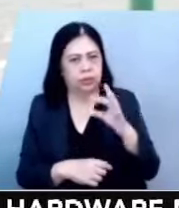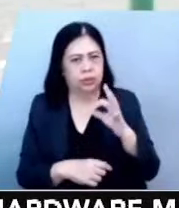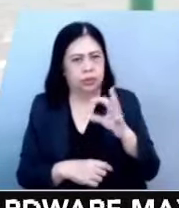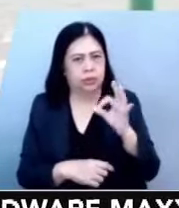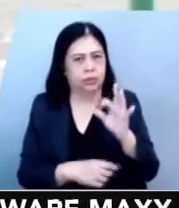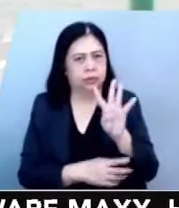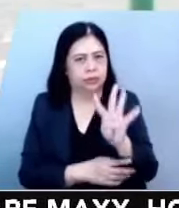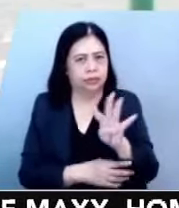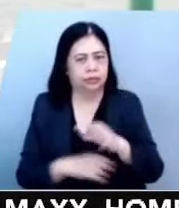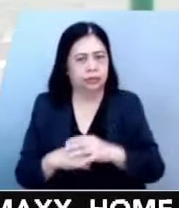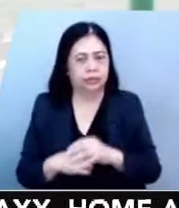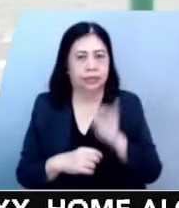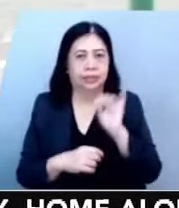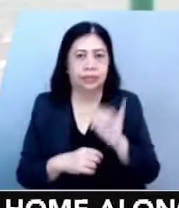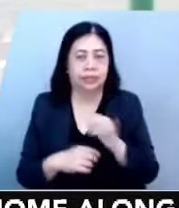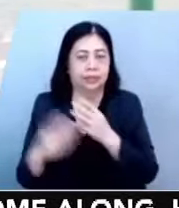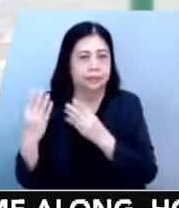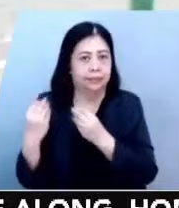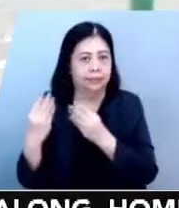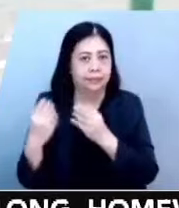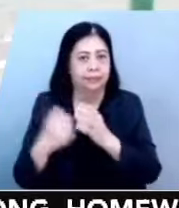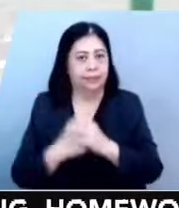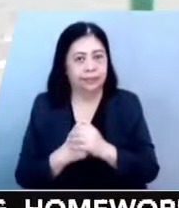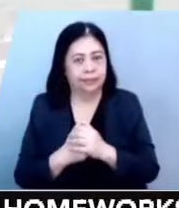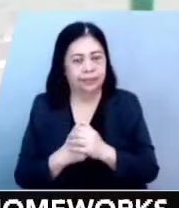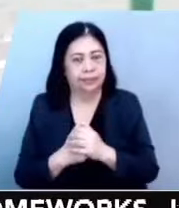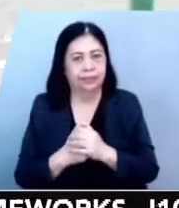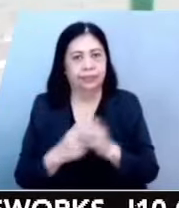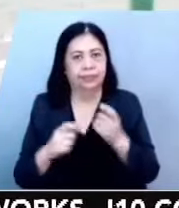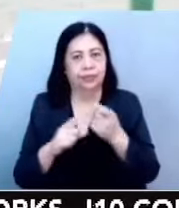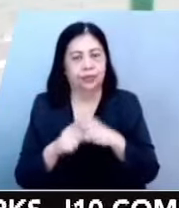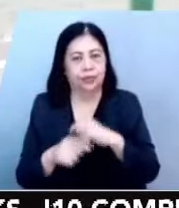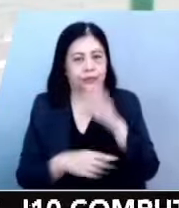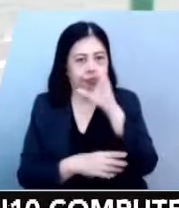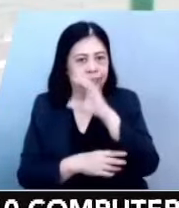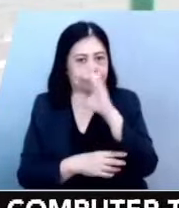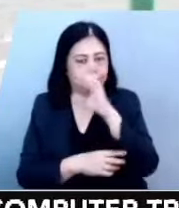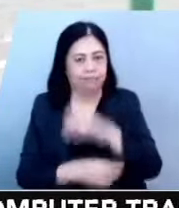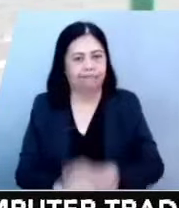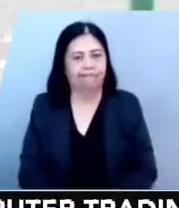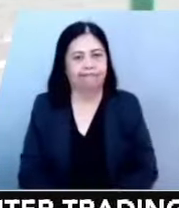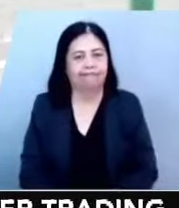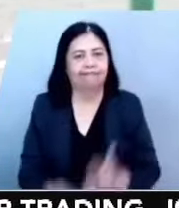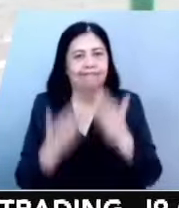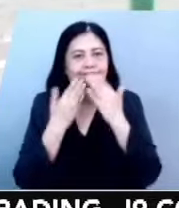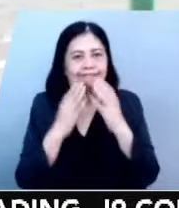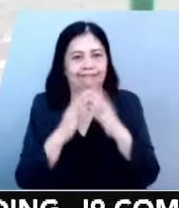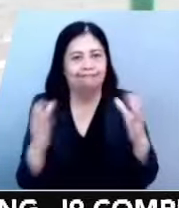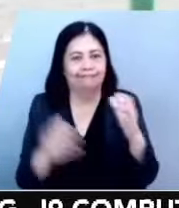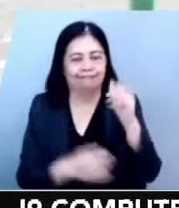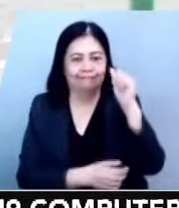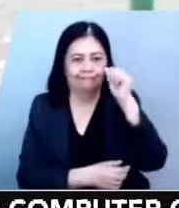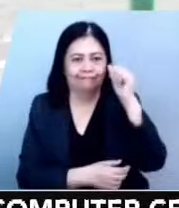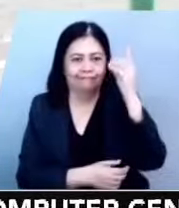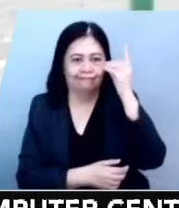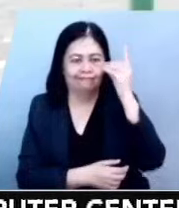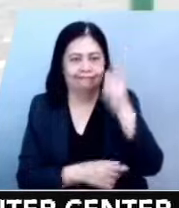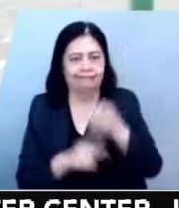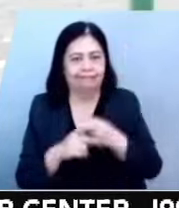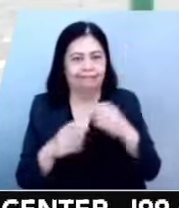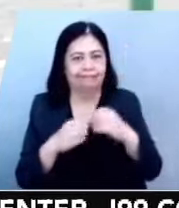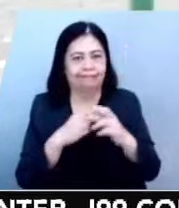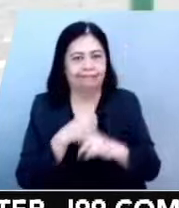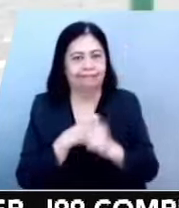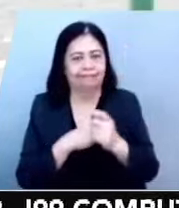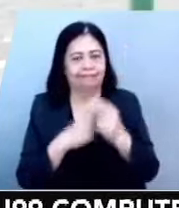At yan ang pinakasariwang balita mula sa Cebu City. Connie. Maraming salamat, Alan Domingo ng GMA Regional TV